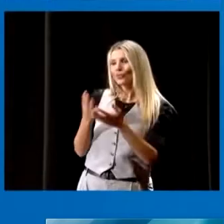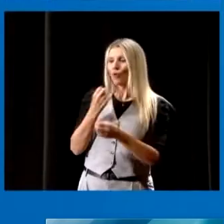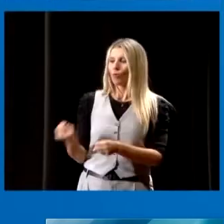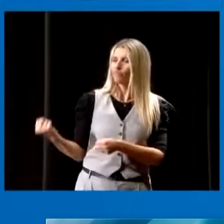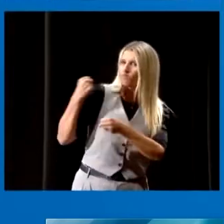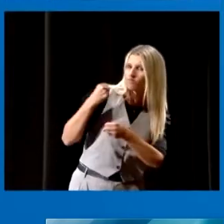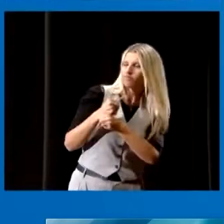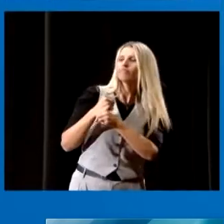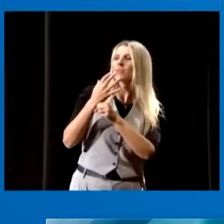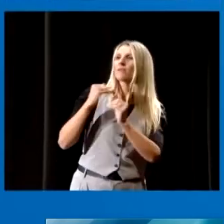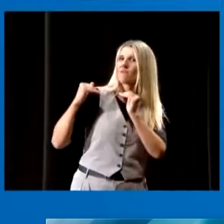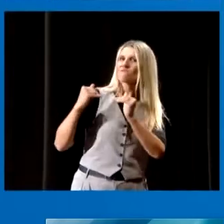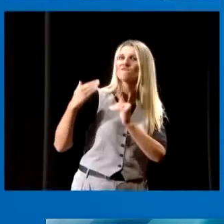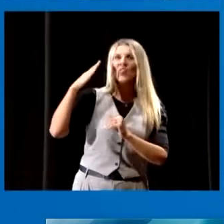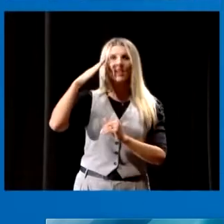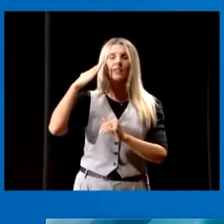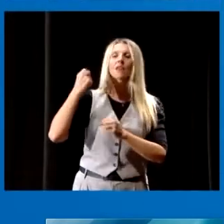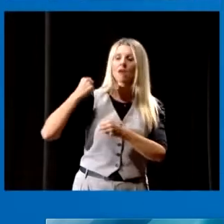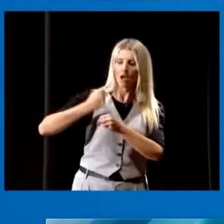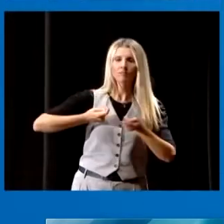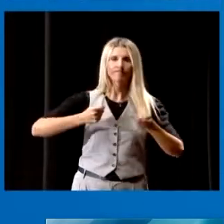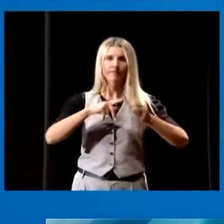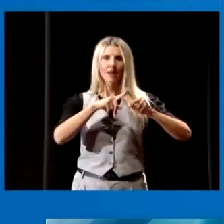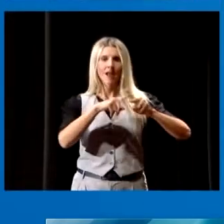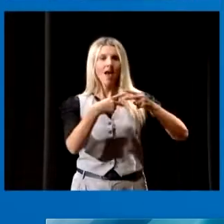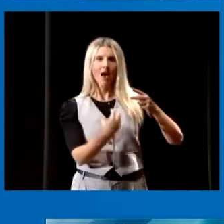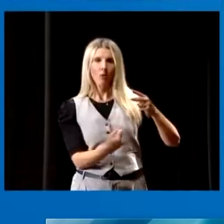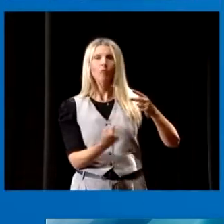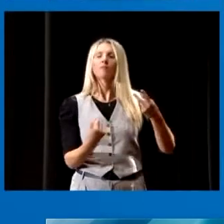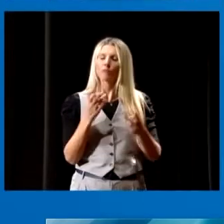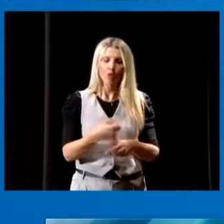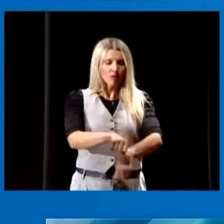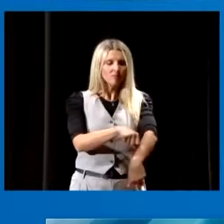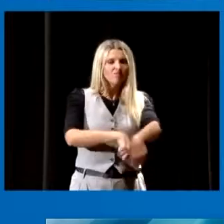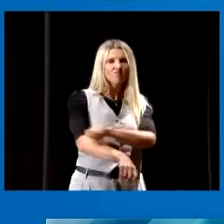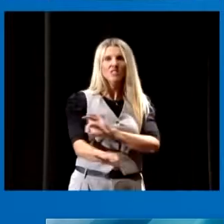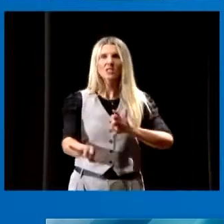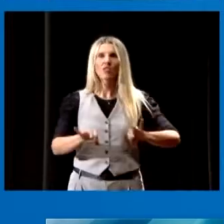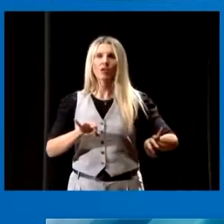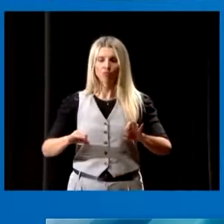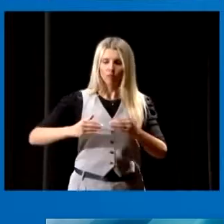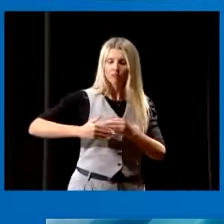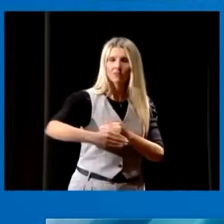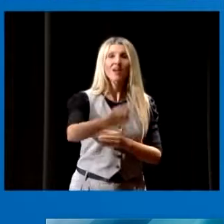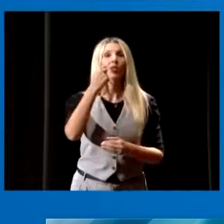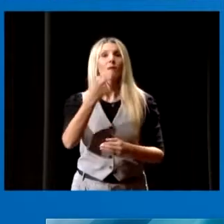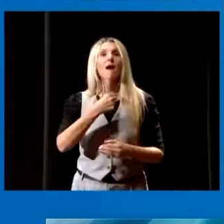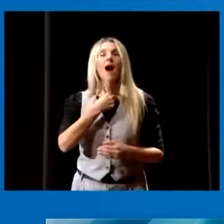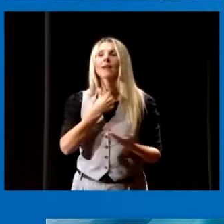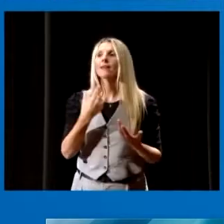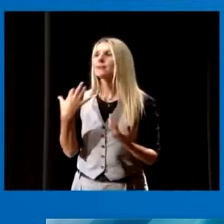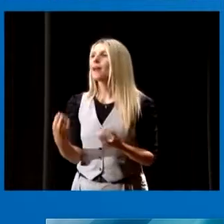όπου έχουμε όλα τα εργαλεία σε ένα σημείο και μπορούμε να σχεδιάσουμε καλύτερα και κατ' ουσία να δούμε πού ακριβώς υπάρχουν οι ανάγκες και